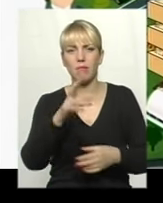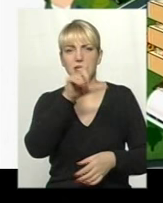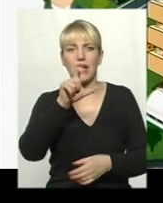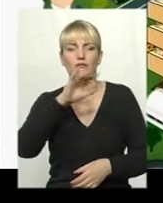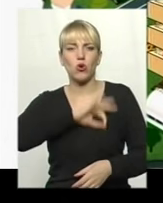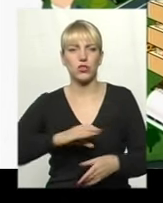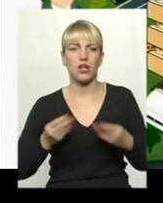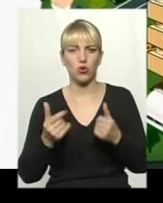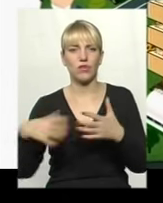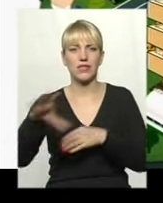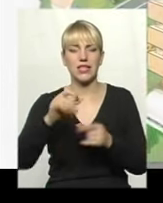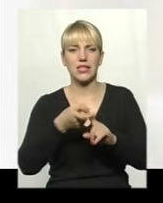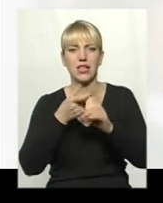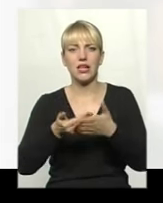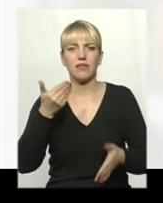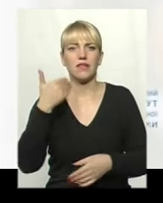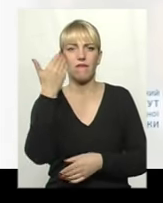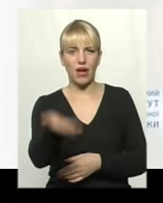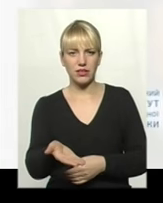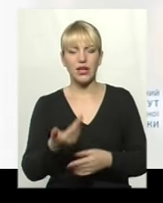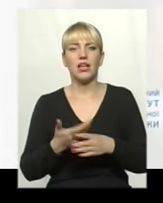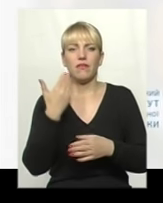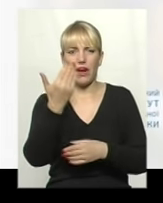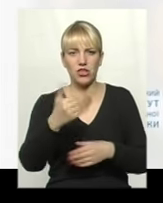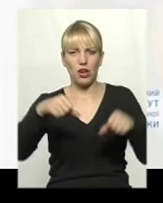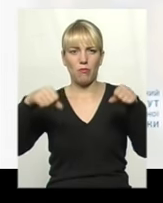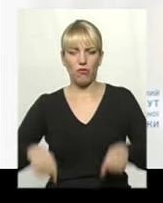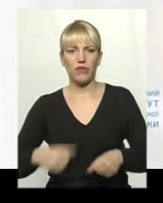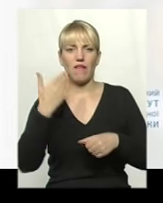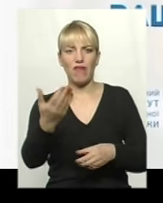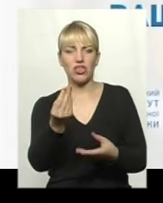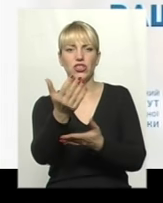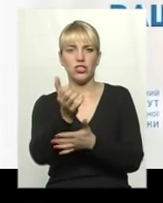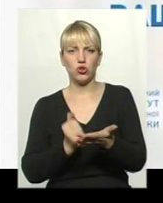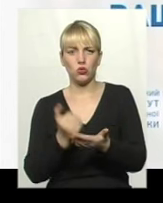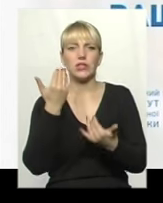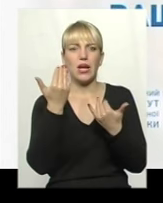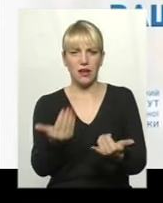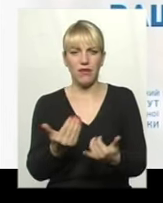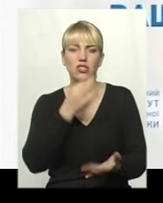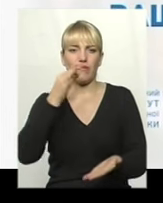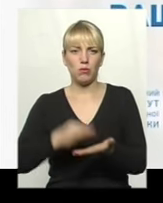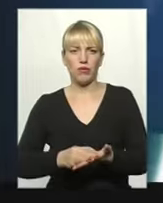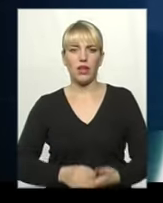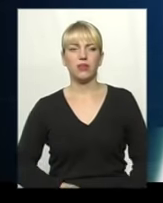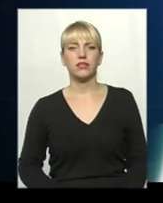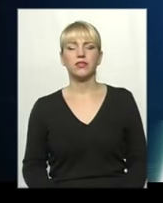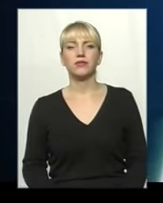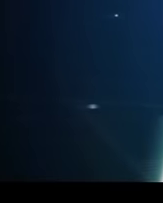коштів. Все залежить від вас. Ваші повноваження, ваші ресурси, ваша відповідальність.